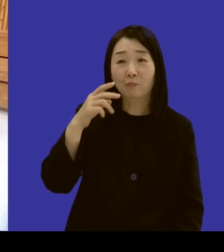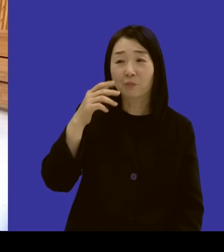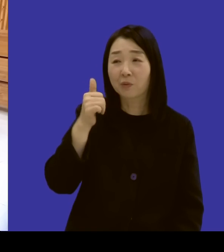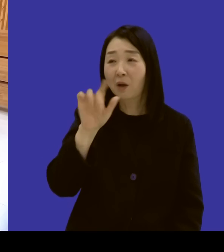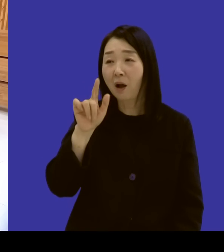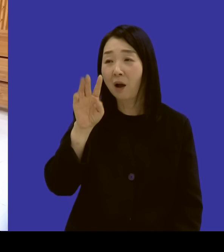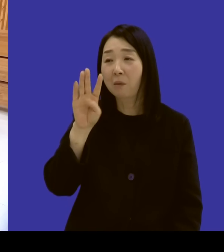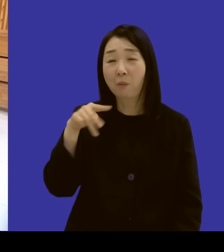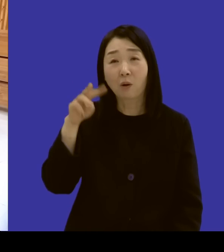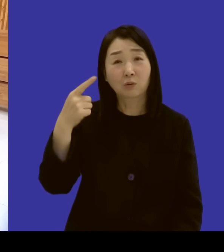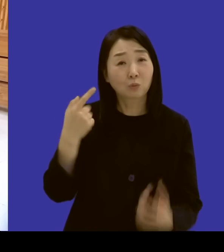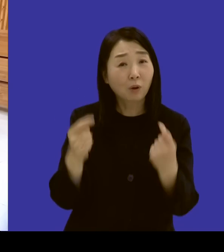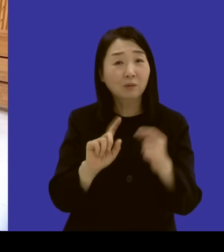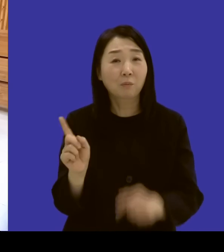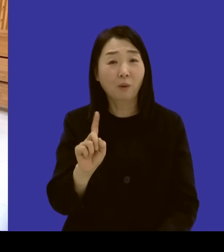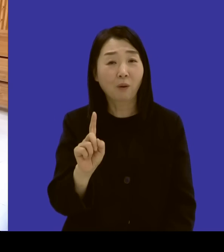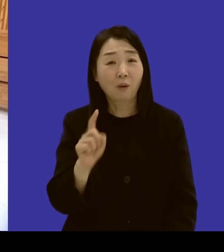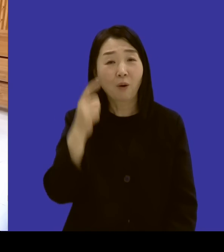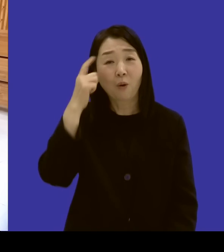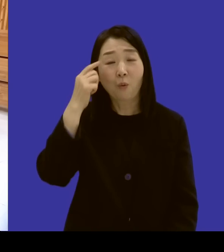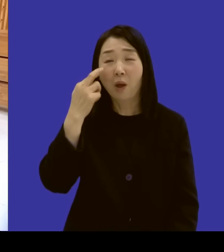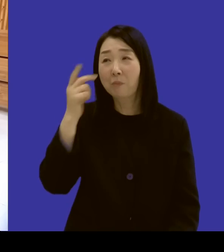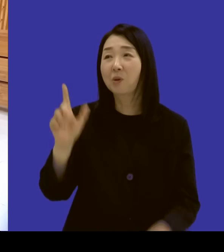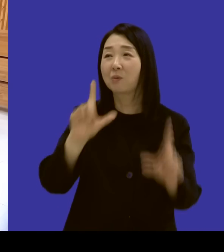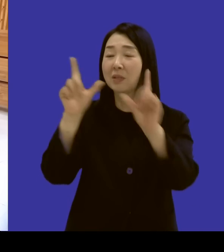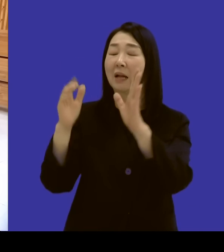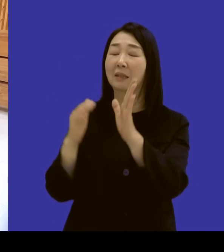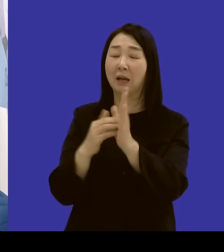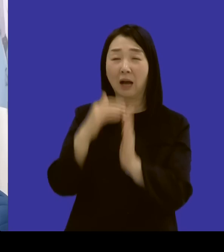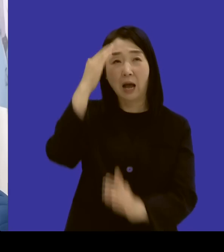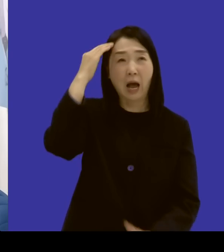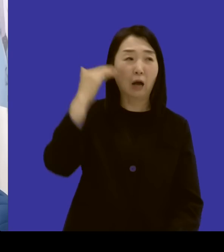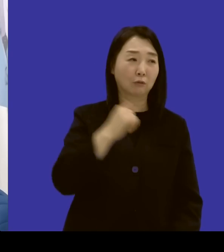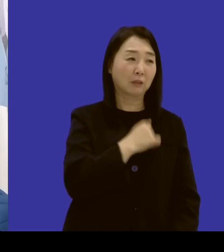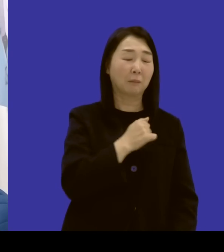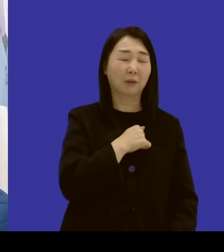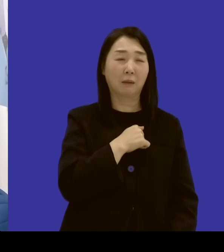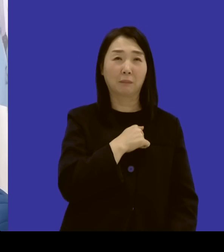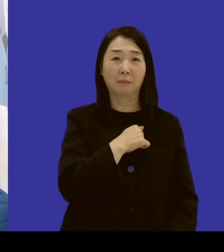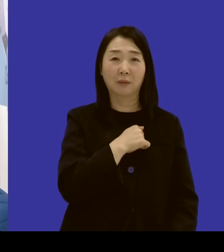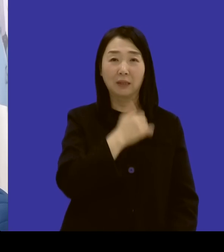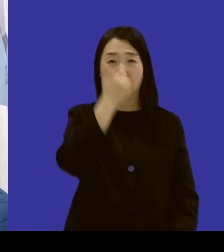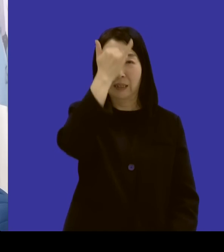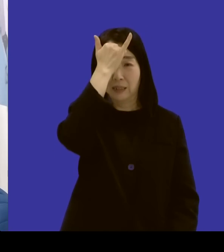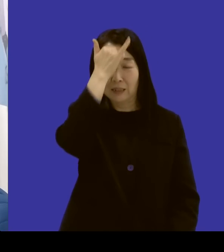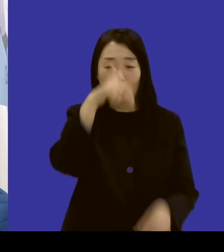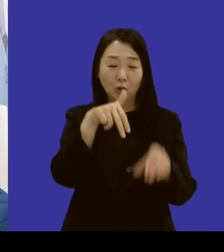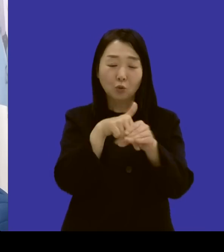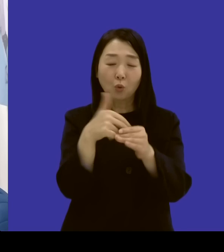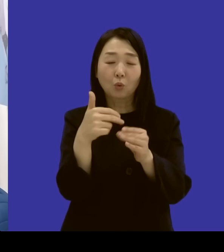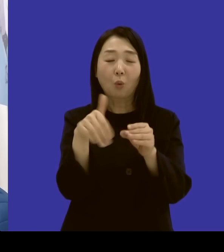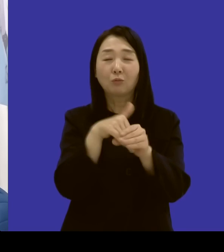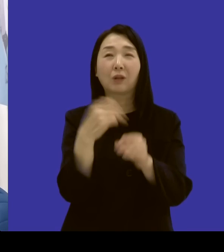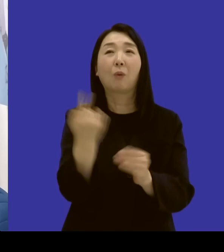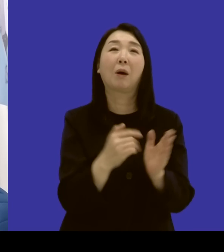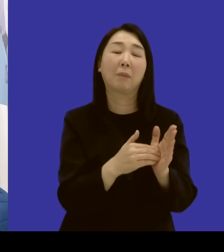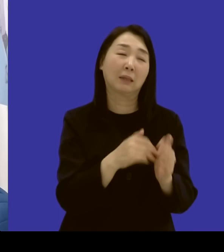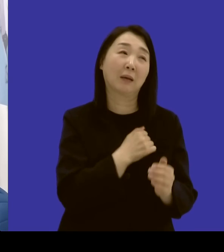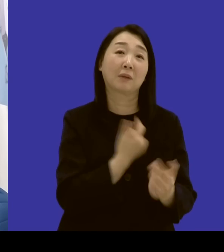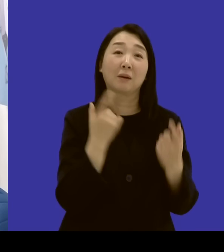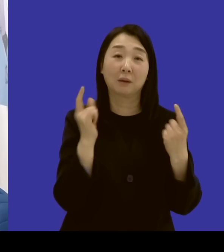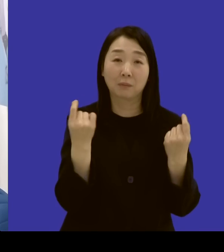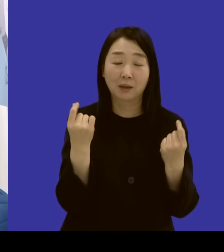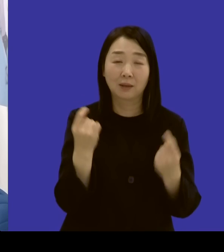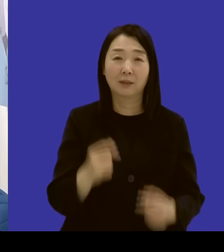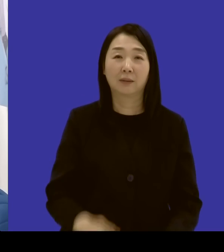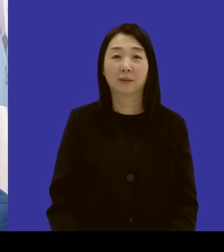완전히 미국에서 사시다가 네. 너무 갑갑한 문화, 그럼. 유교적인 문화. 네, 그런 거를 이렇게 보면서 그리고 이제 제가 교회를 정했어야 되는데 어머니가